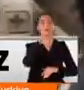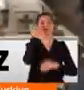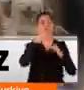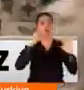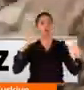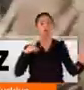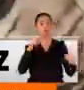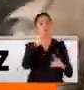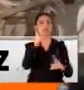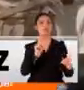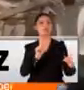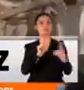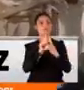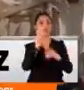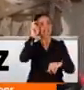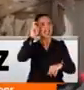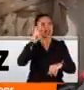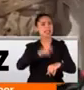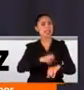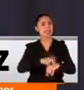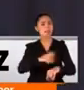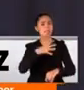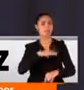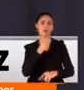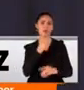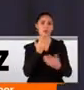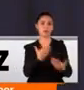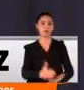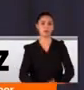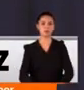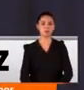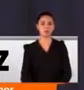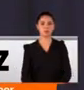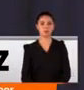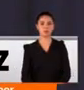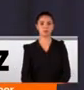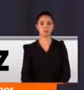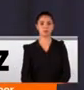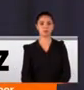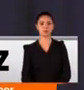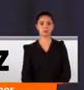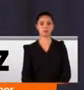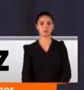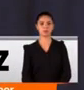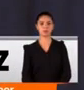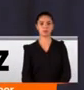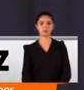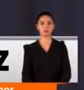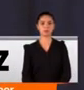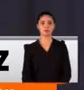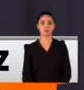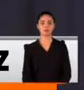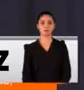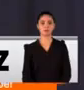kameralar karşısına geçti. İntikam sözü verir gibiydi. We will continue the evacuation. We will respond with force and precision at